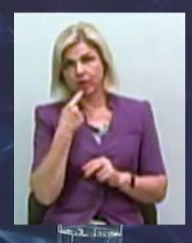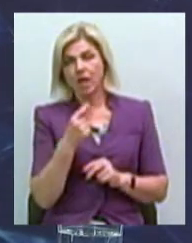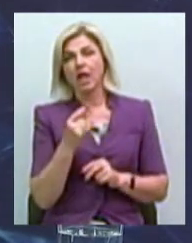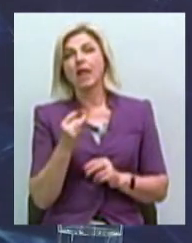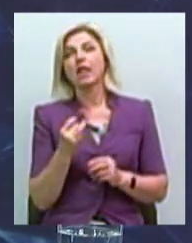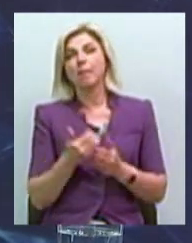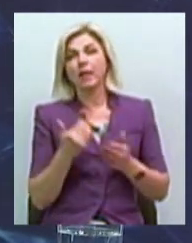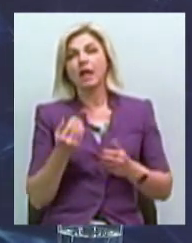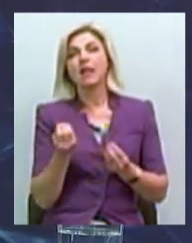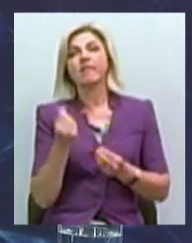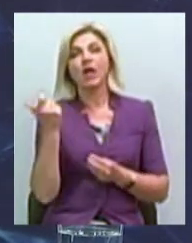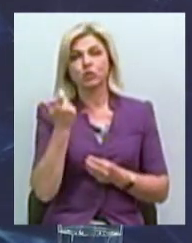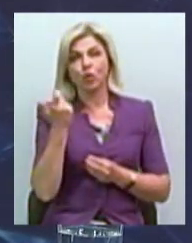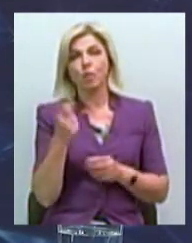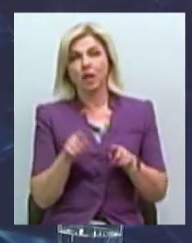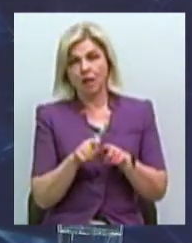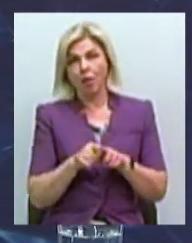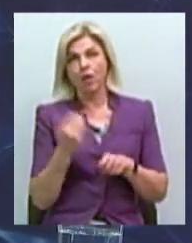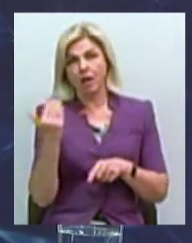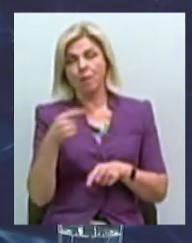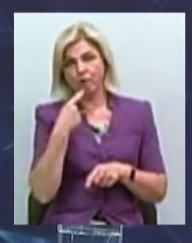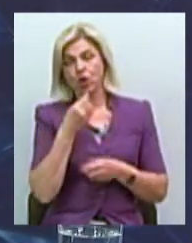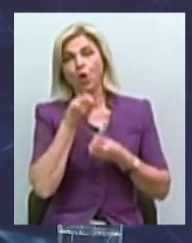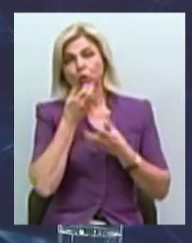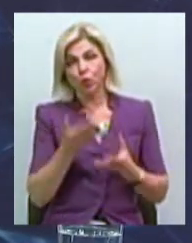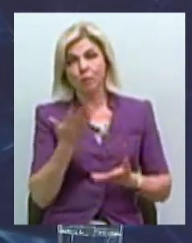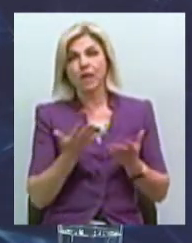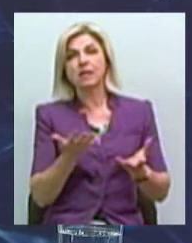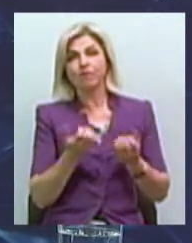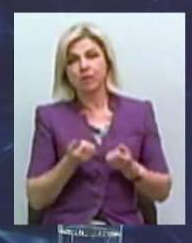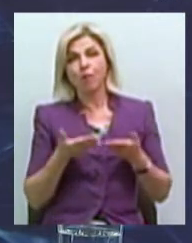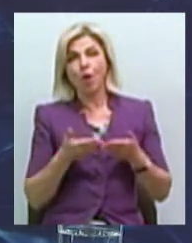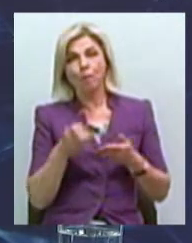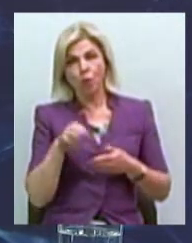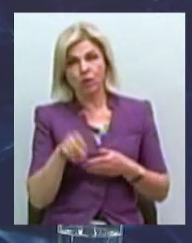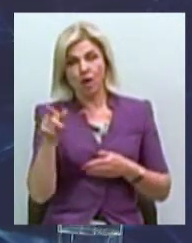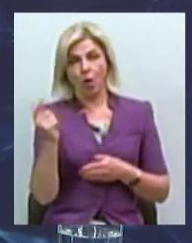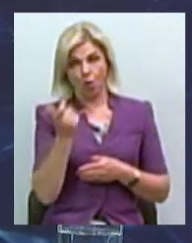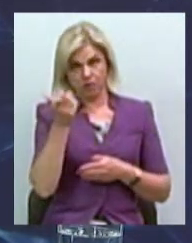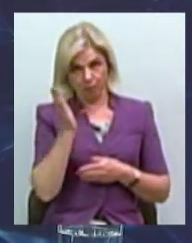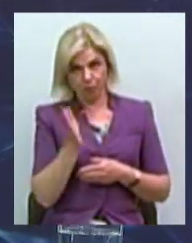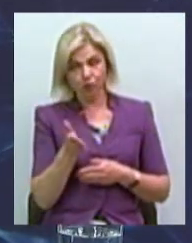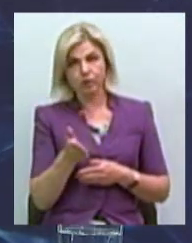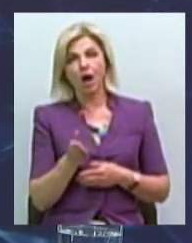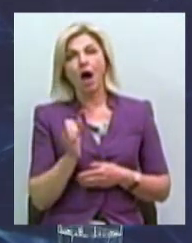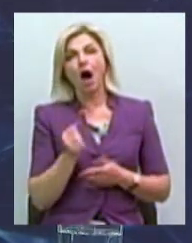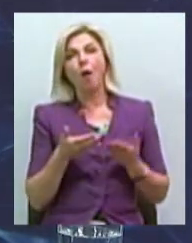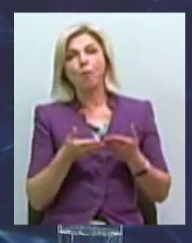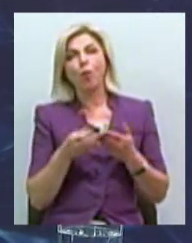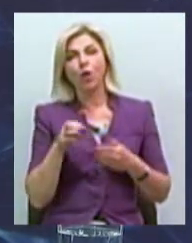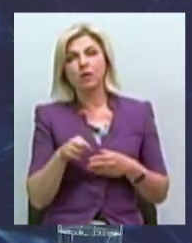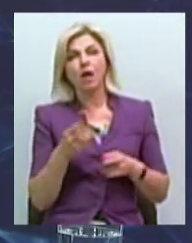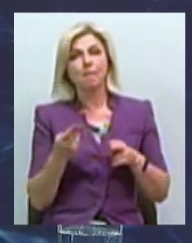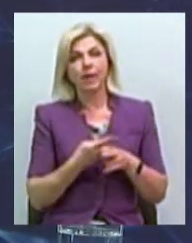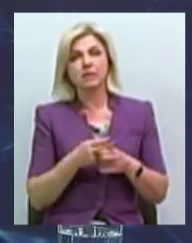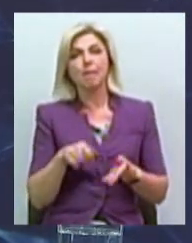І йому також казати, що добре, якщо він візьме цей порт, він буде там хазяйнувати. Але порт без міських